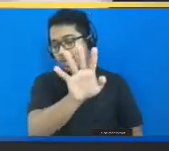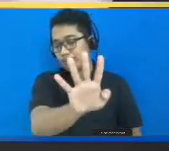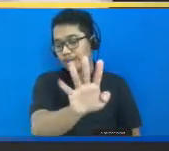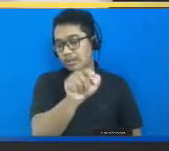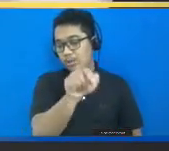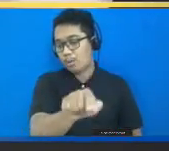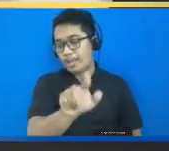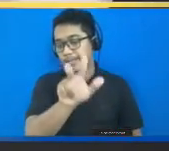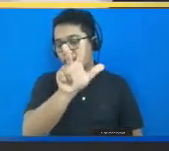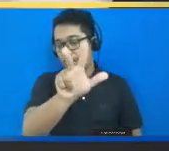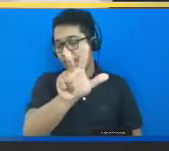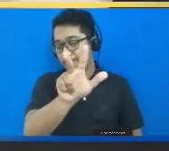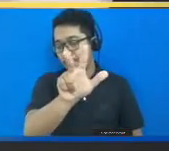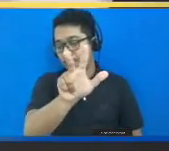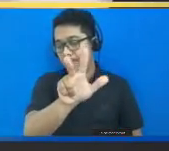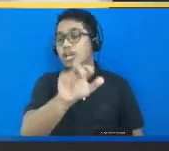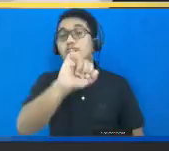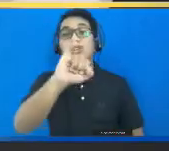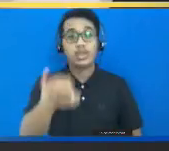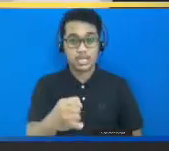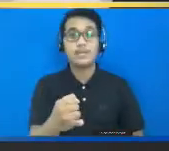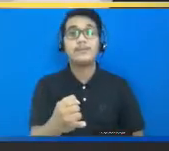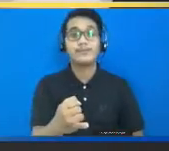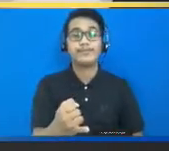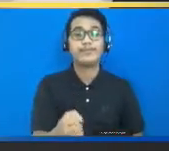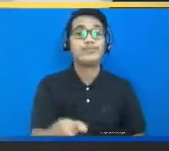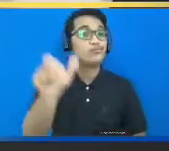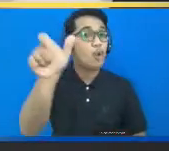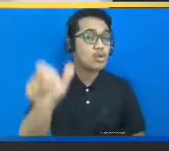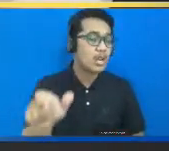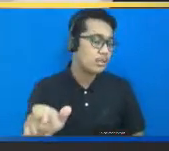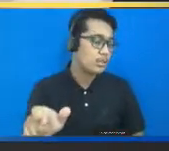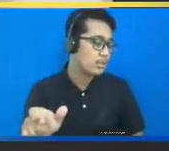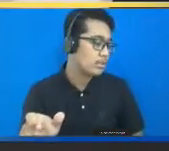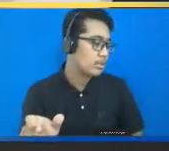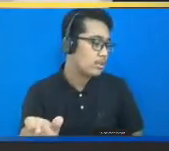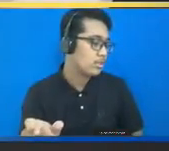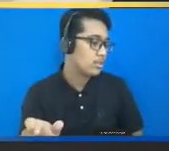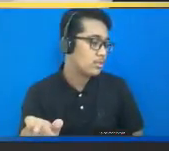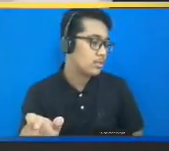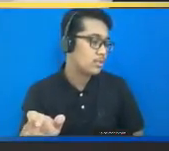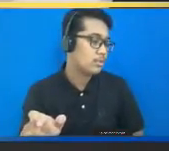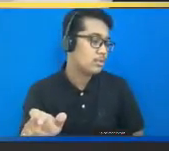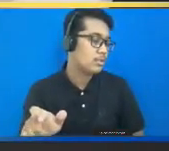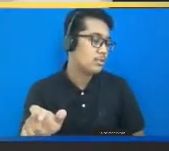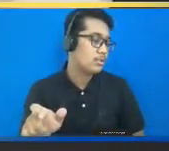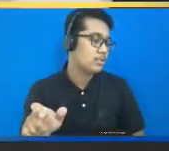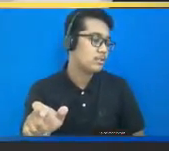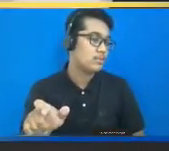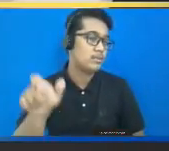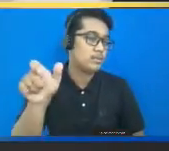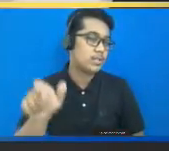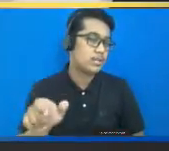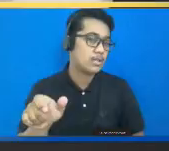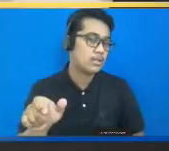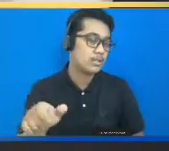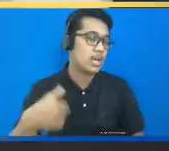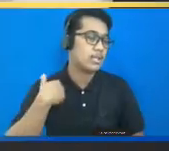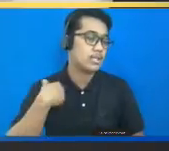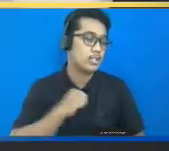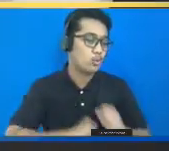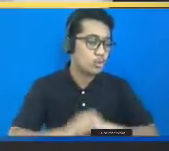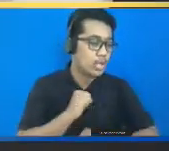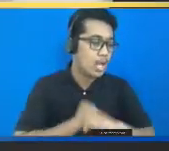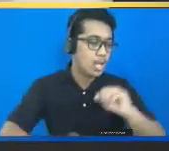94,8 juta orang yang eh berada di